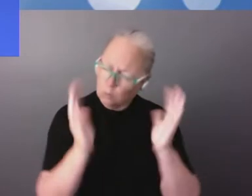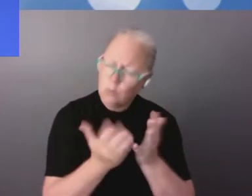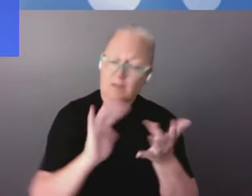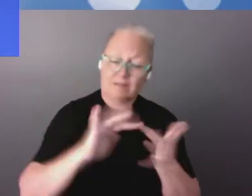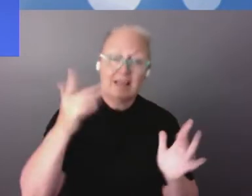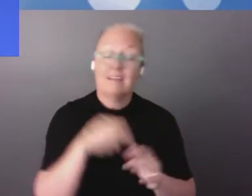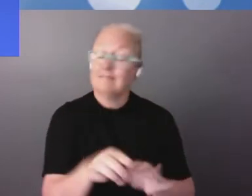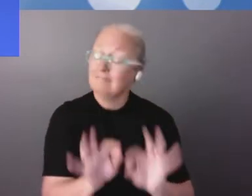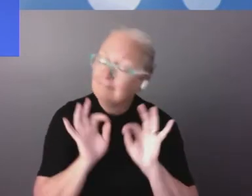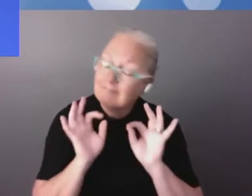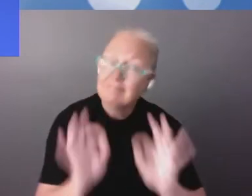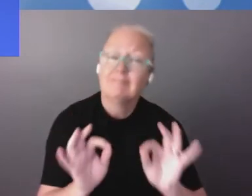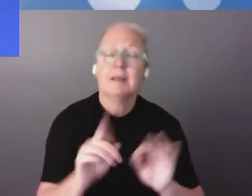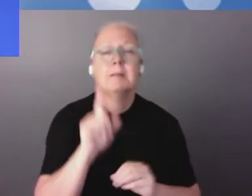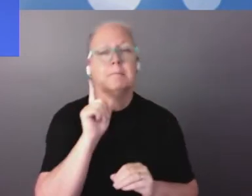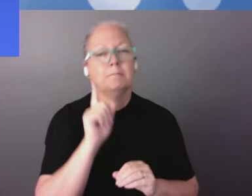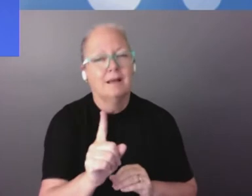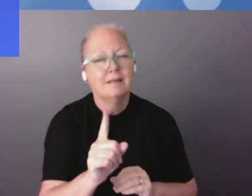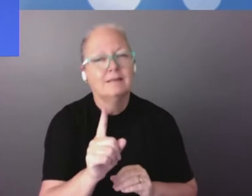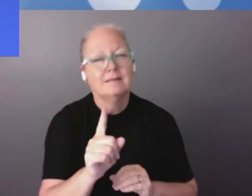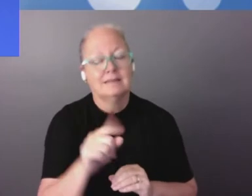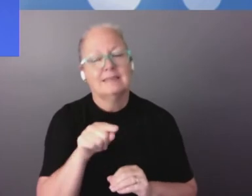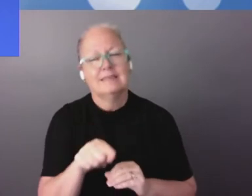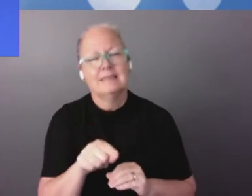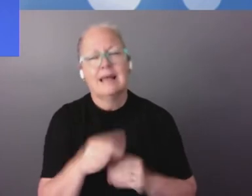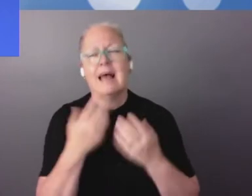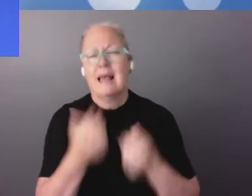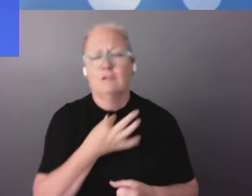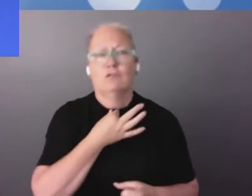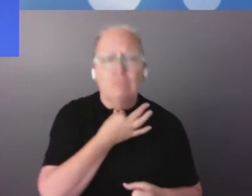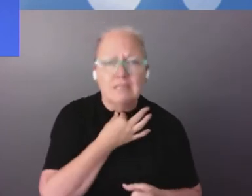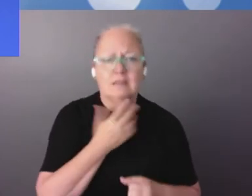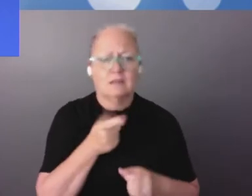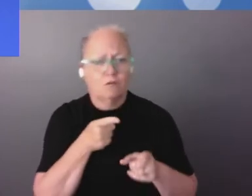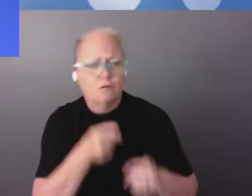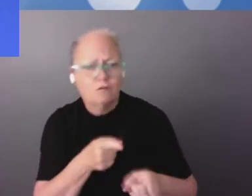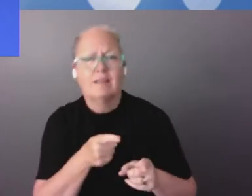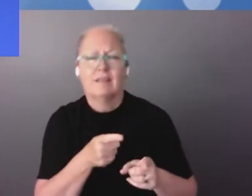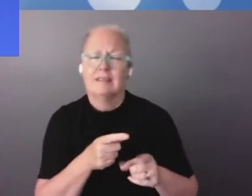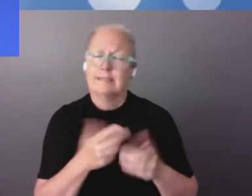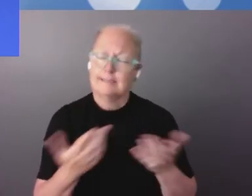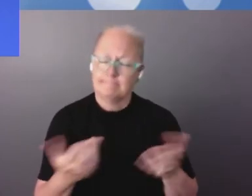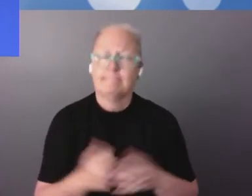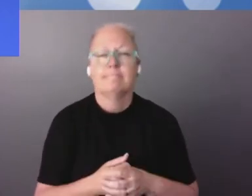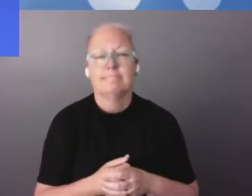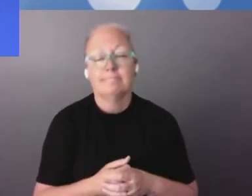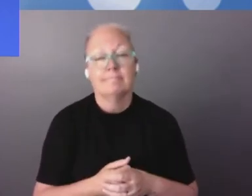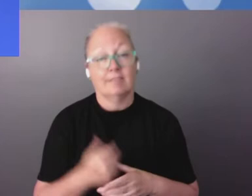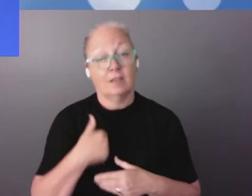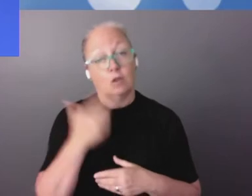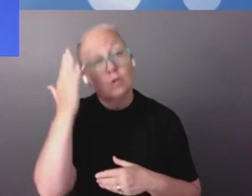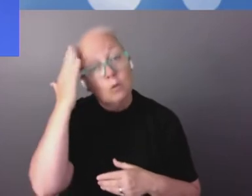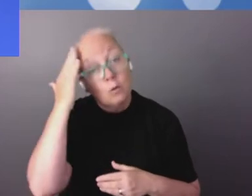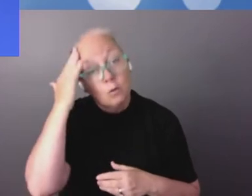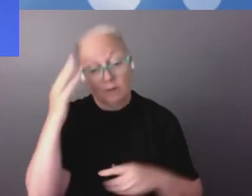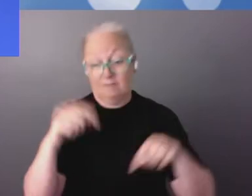تأتي معها أيضا الكثير من المساوئ والمخاطر. أنا متأكد وعلى اليقين على هذا المؤتمر في